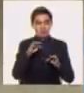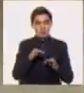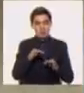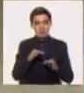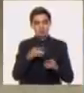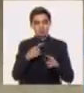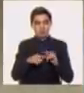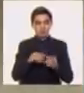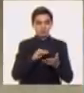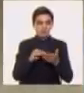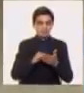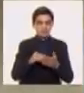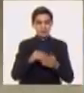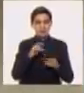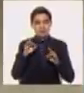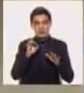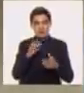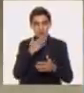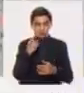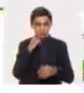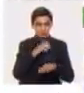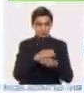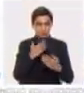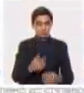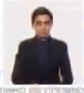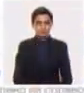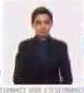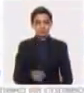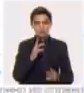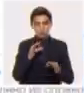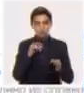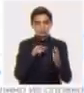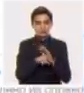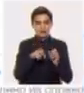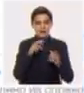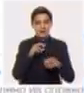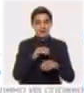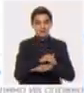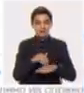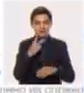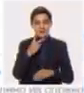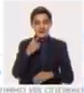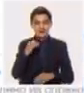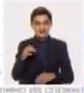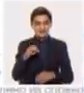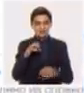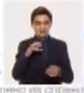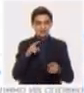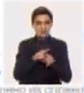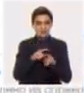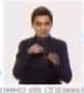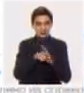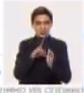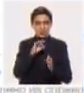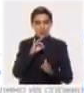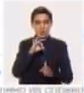қатысты хабарландыру, жарнамалық жазба байқалмайды. Бірақ дәл осы мекенжайды екі гиз қосымшасына терсе, бір кездері мұнда Royals